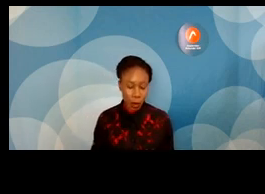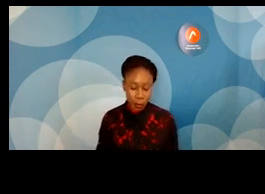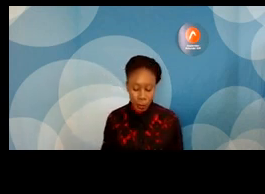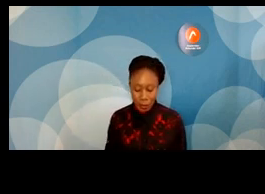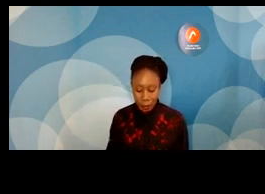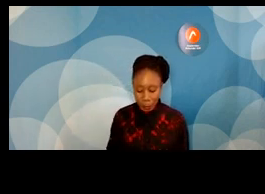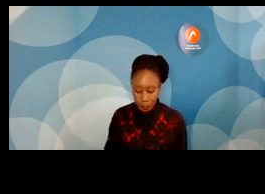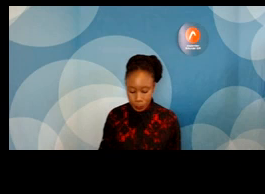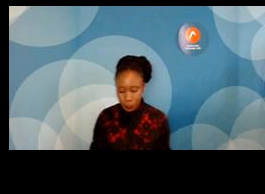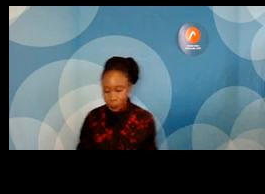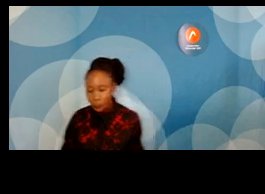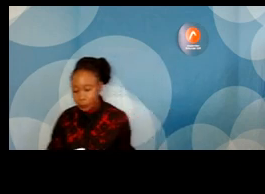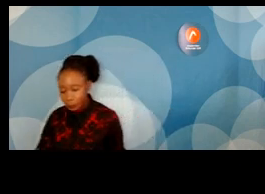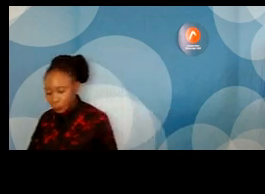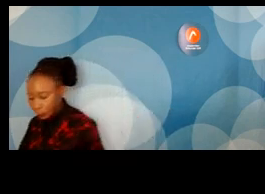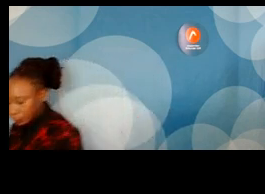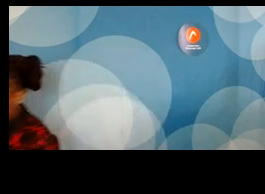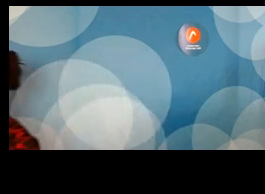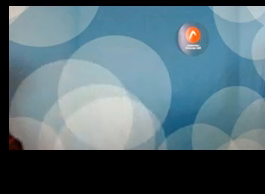äldre på arbetsmarknaden.